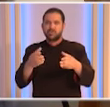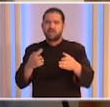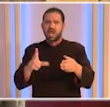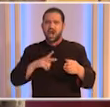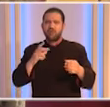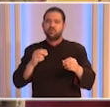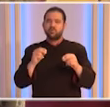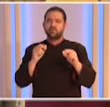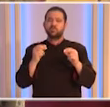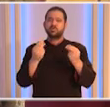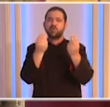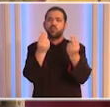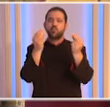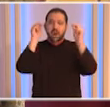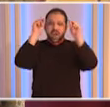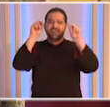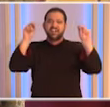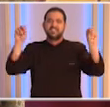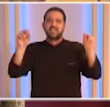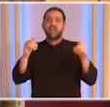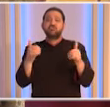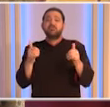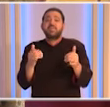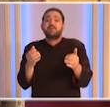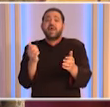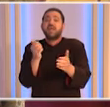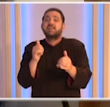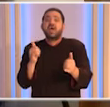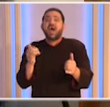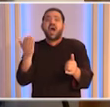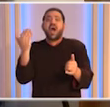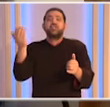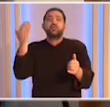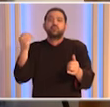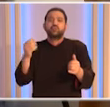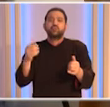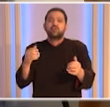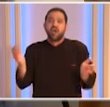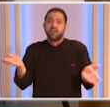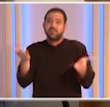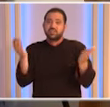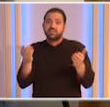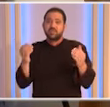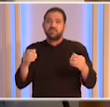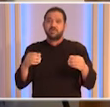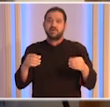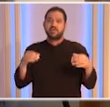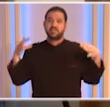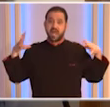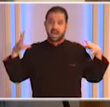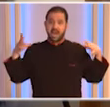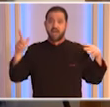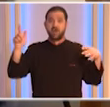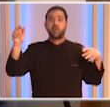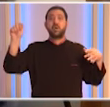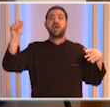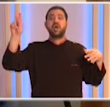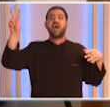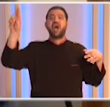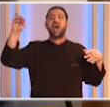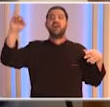Știm cu toții că a avut loc Buna Vestire. Ce s-a întâmplat la Buna Vestire? A fost trimis Arhanghelul Gavril